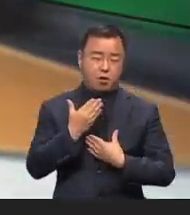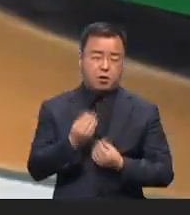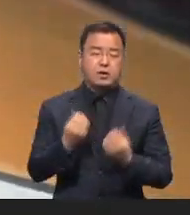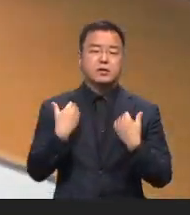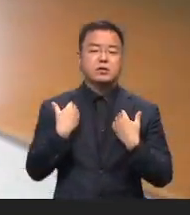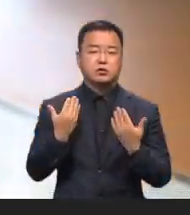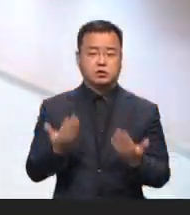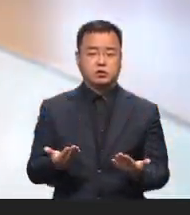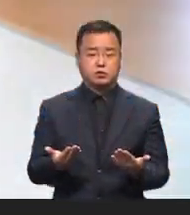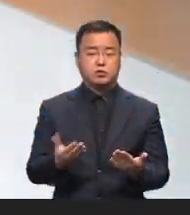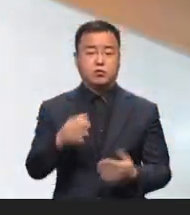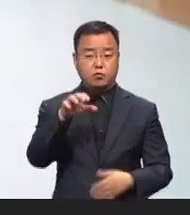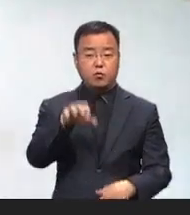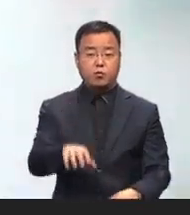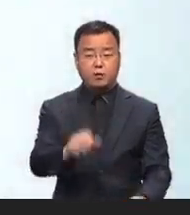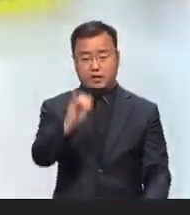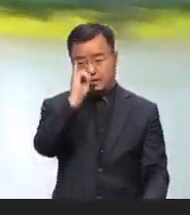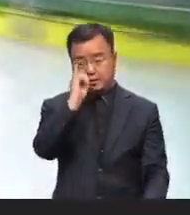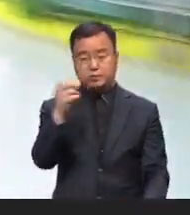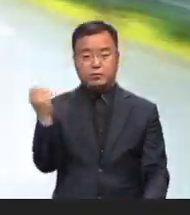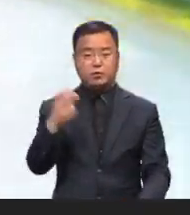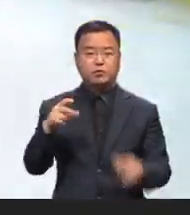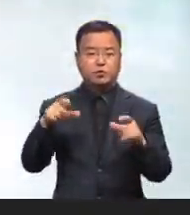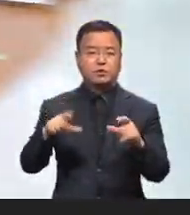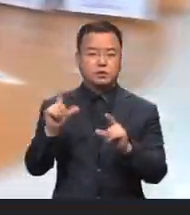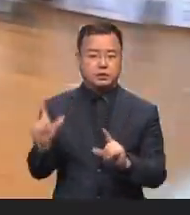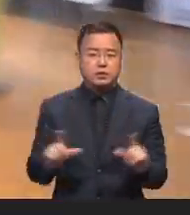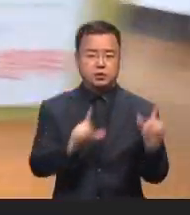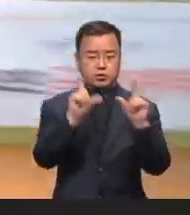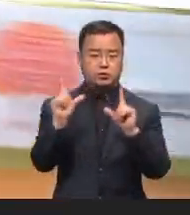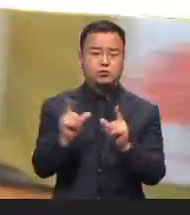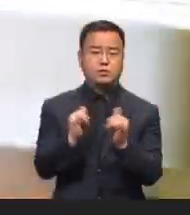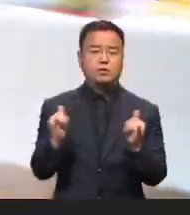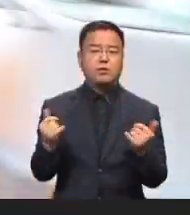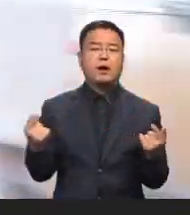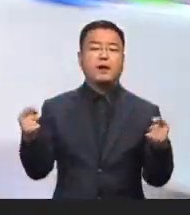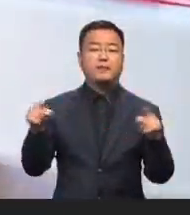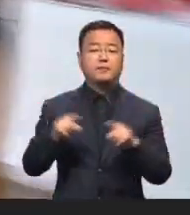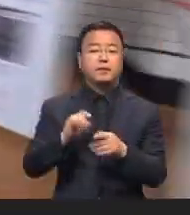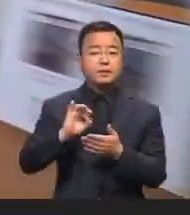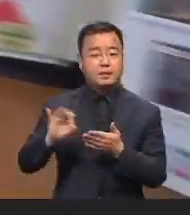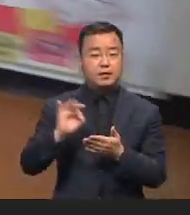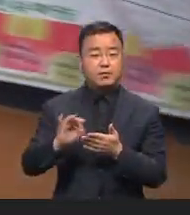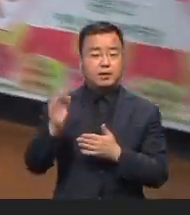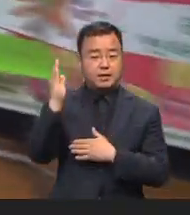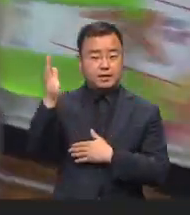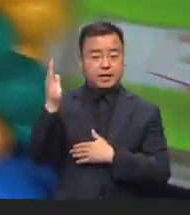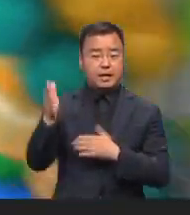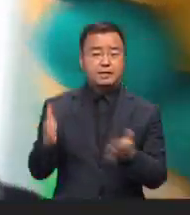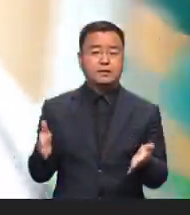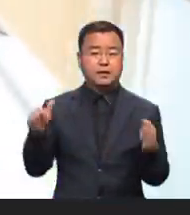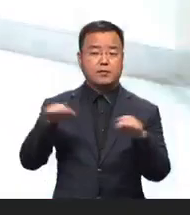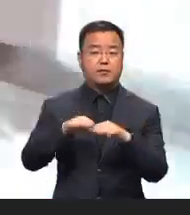있는 휴식 공간이 있고요. 또 지역 주민들과 함께 이용할 수 있는 강당과도 이어져